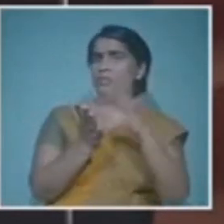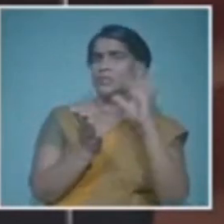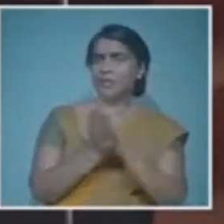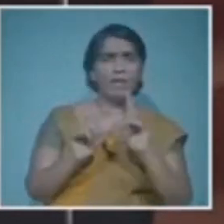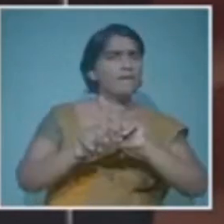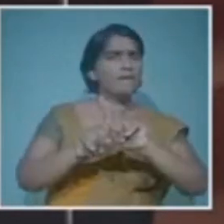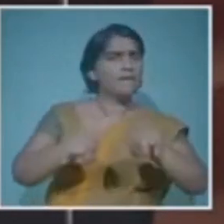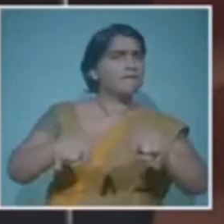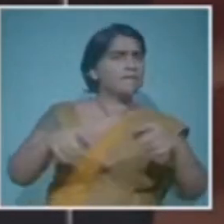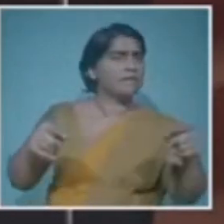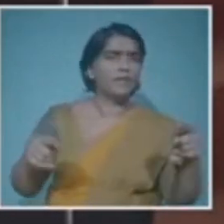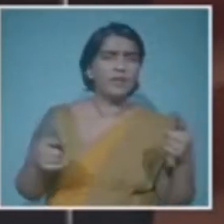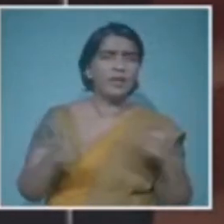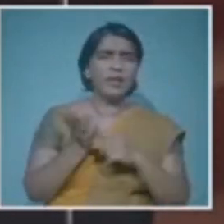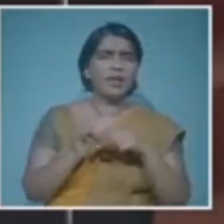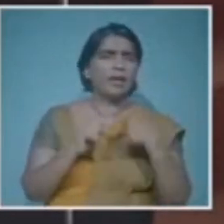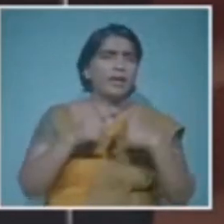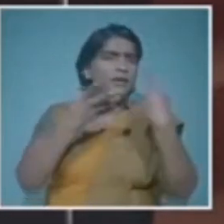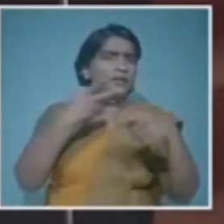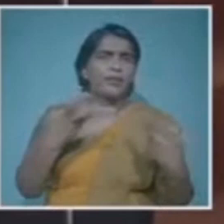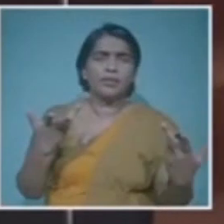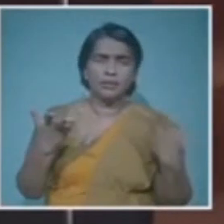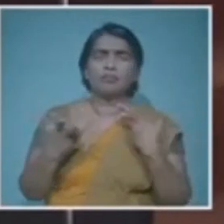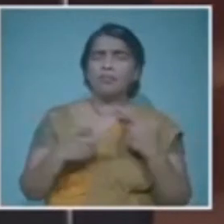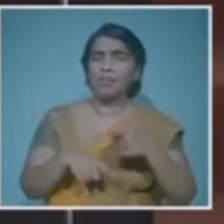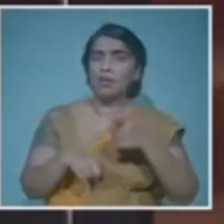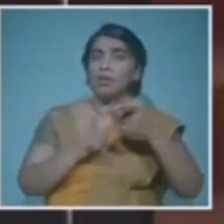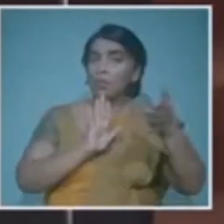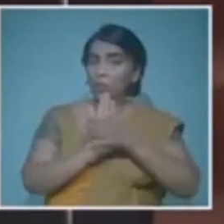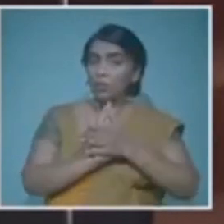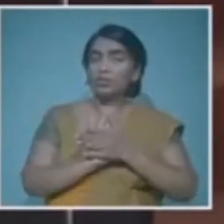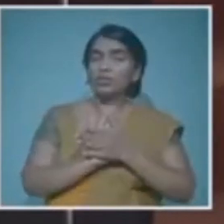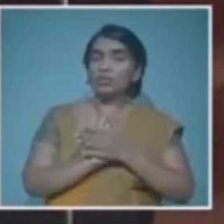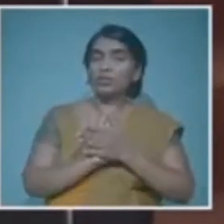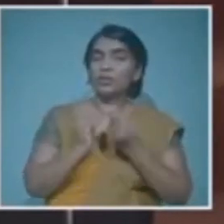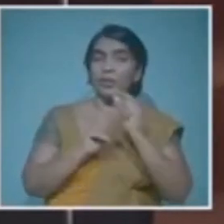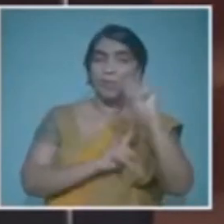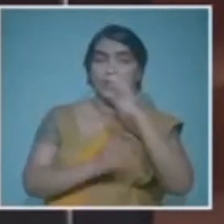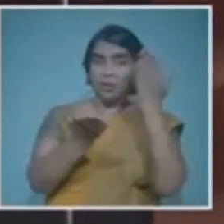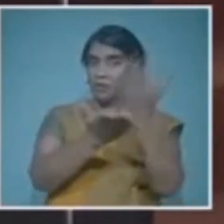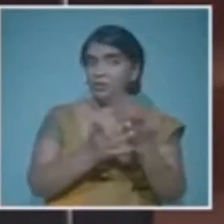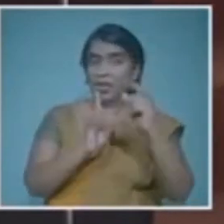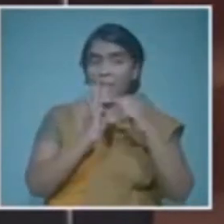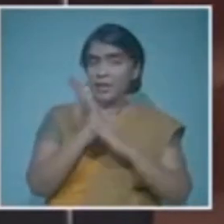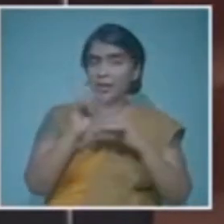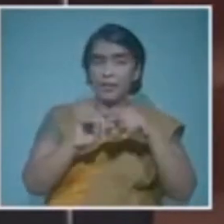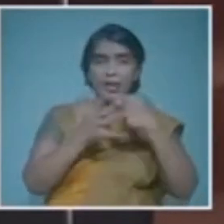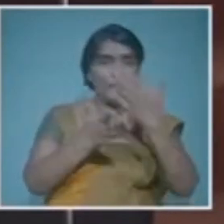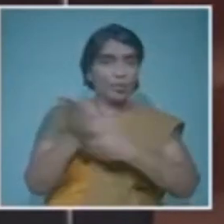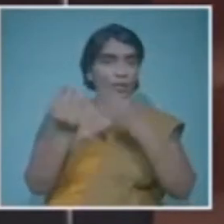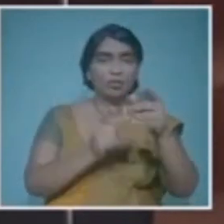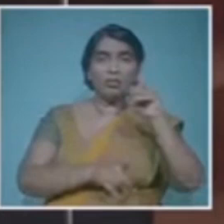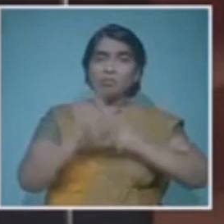මතුවලා තියෙනවා ජාත්‍යන්තර මුල් අරමුදලේ සමග එකගතාවයේ පාර්ලිමේන්තුවට ඉදිරිපත් කරන්නේ නැතුව අපිට පුළුවන් ආයවැයකට